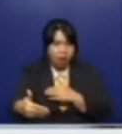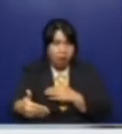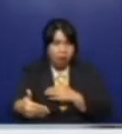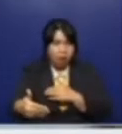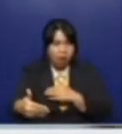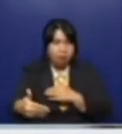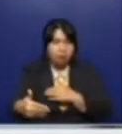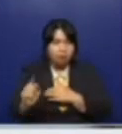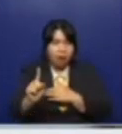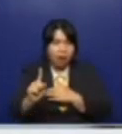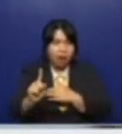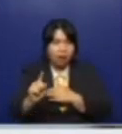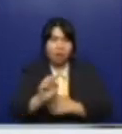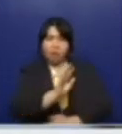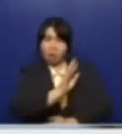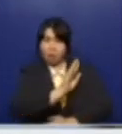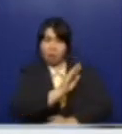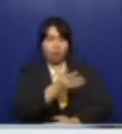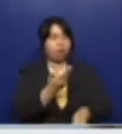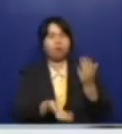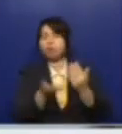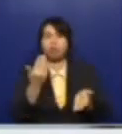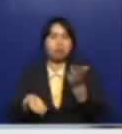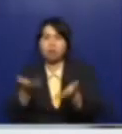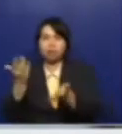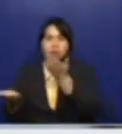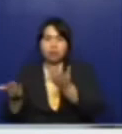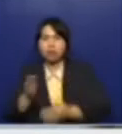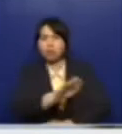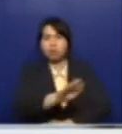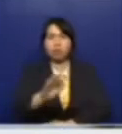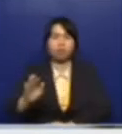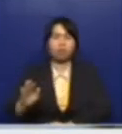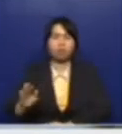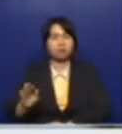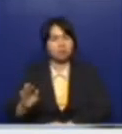ไปตามรูปแบบของใครของมันเนี่ยท่านประธาน